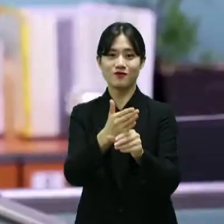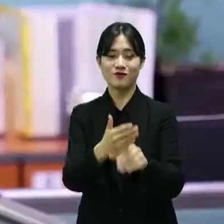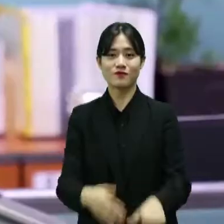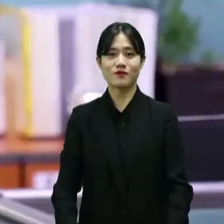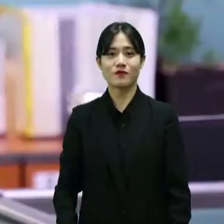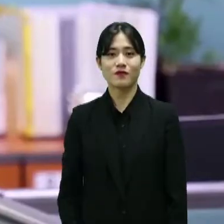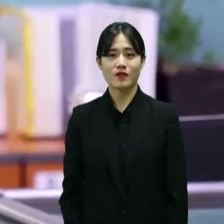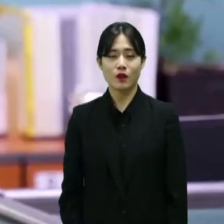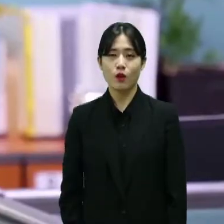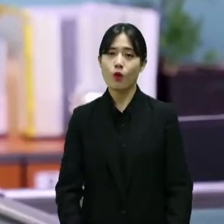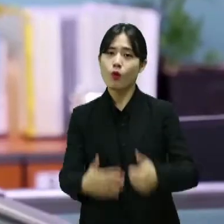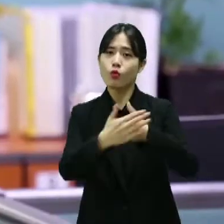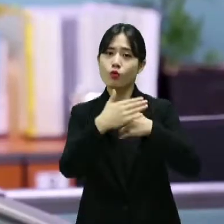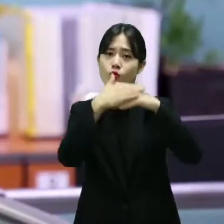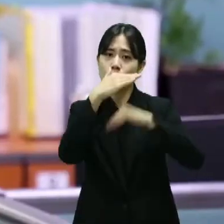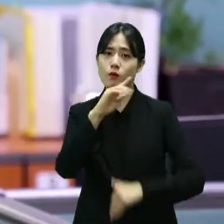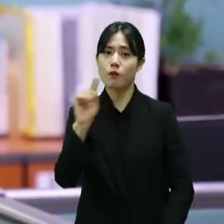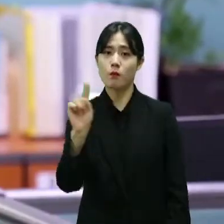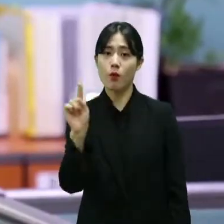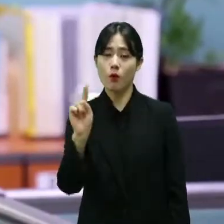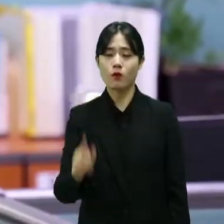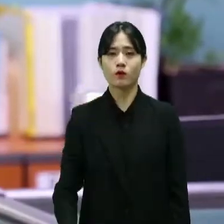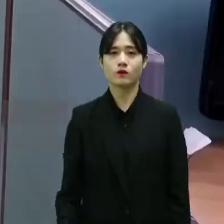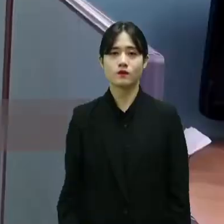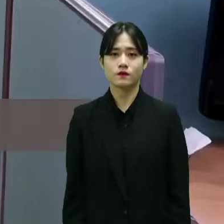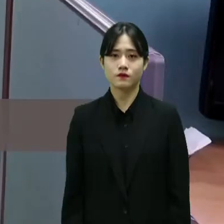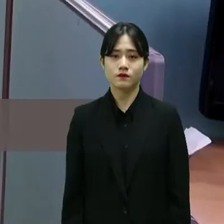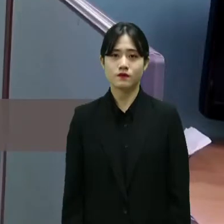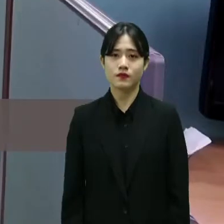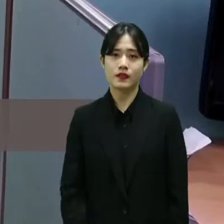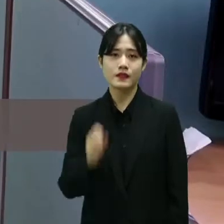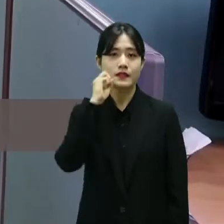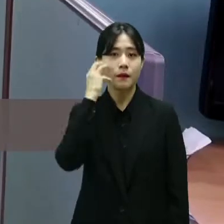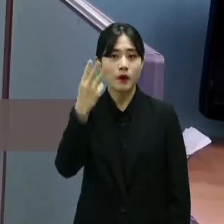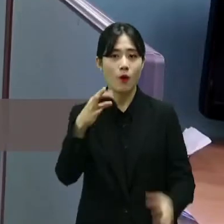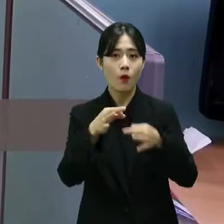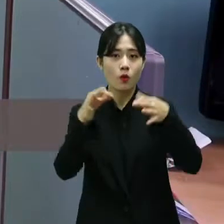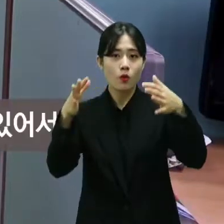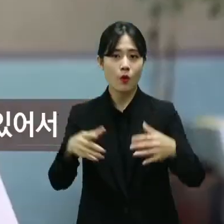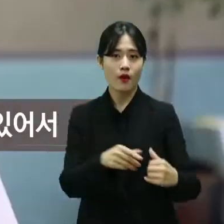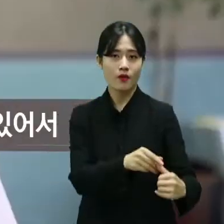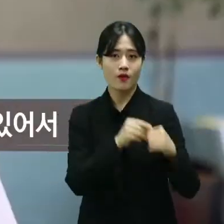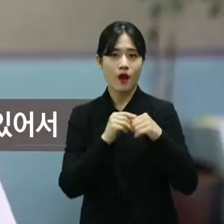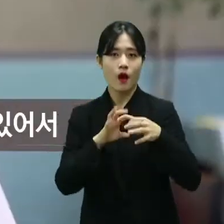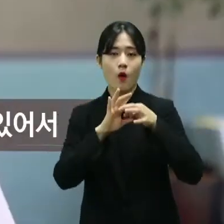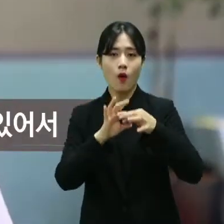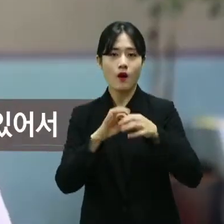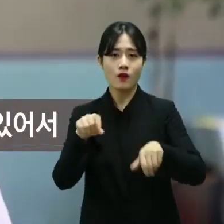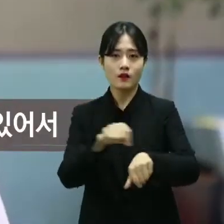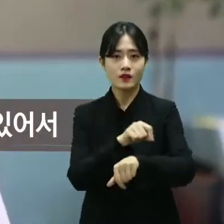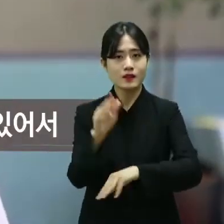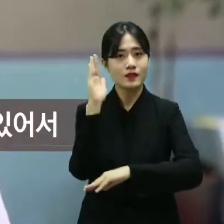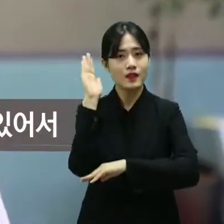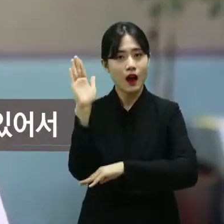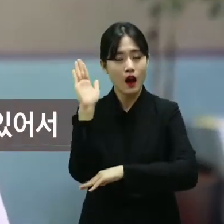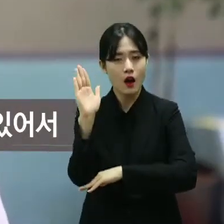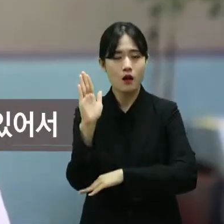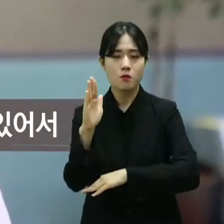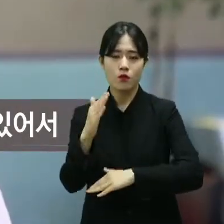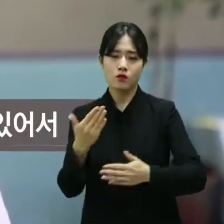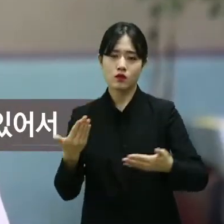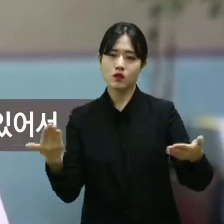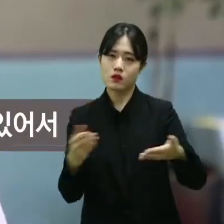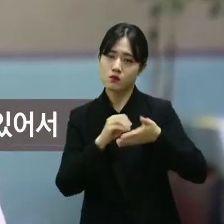있습니다. 어떤 내용들을 좀 도움을 받으셨는지 궁금합니다. 청년 인턴을 진행하는 3개월 동안 채용에 관련해서 특강, 취업